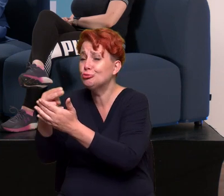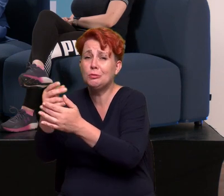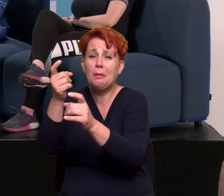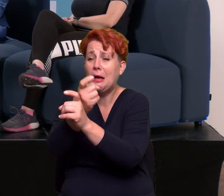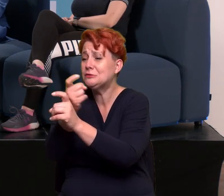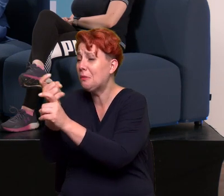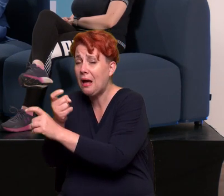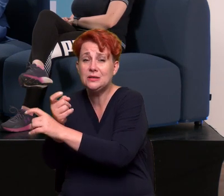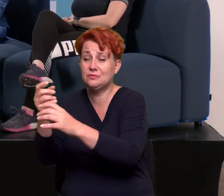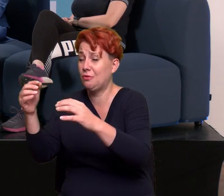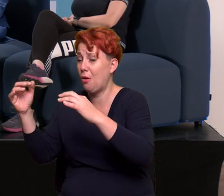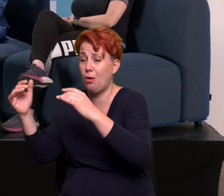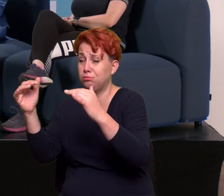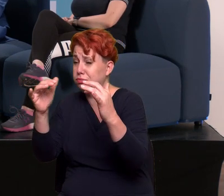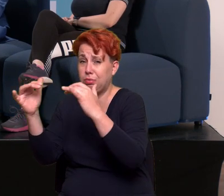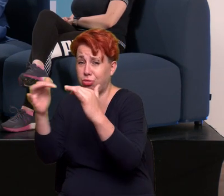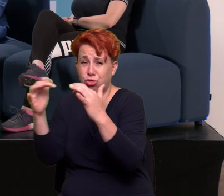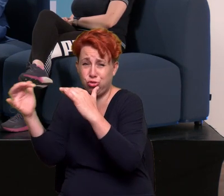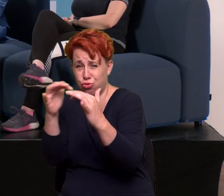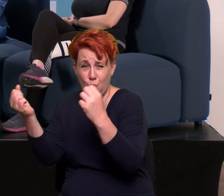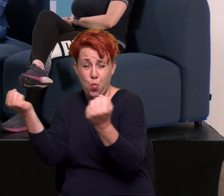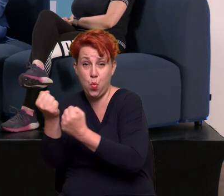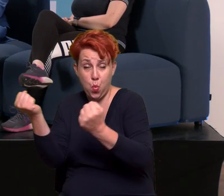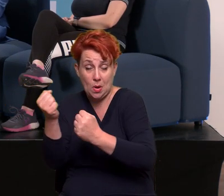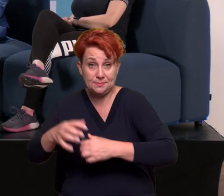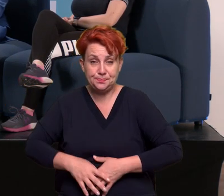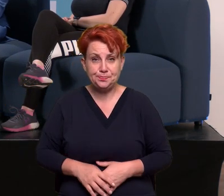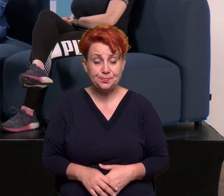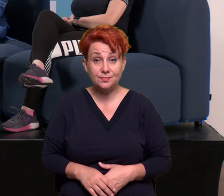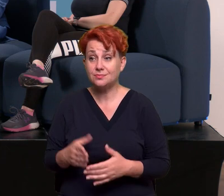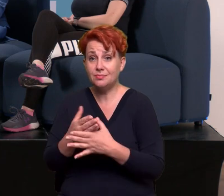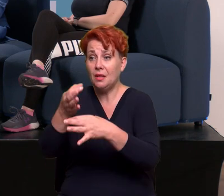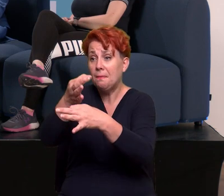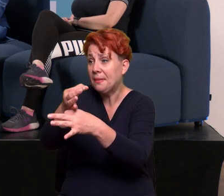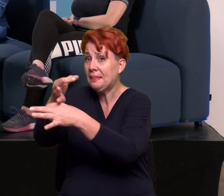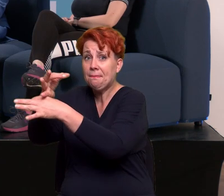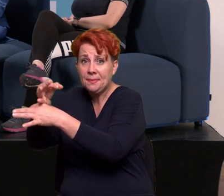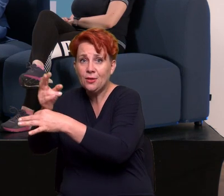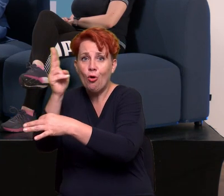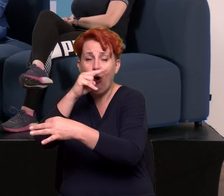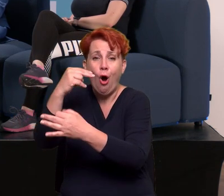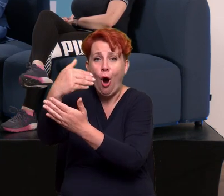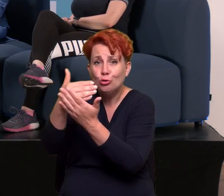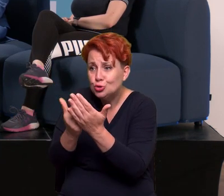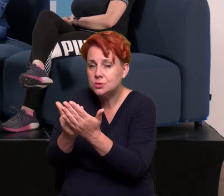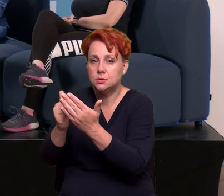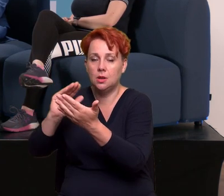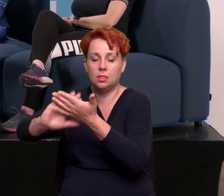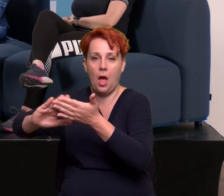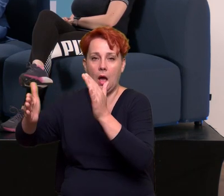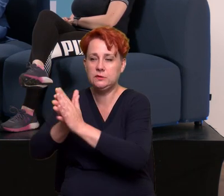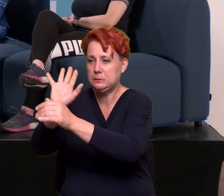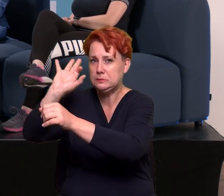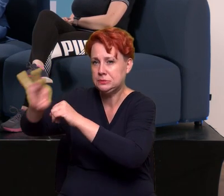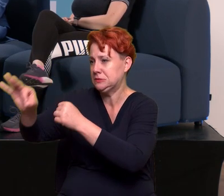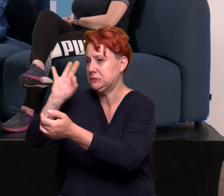mała ojczyzna to straszne słowo. Więc te małe ojczyzny wzajemnie się eliminowały. I to, co mnie